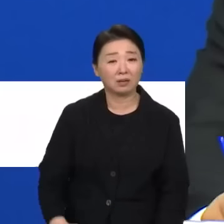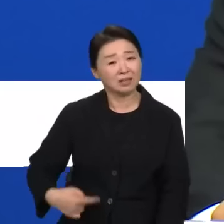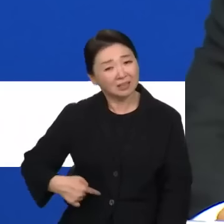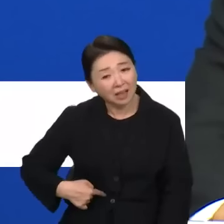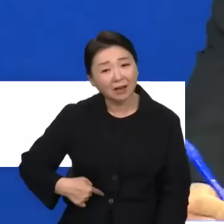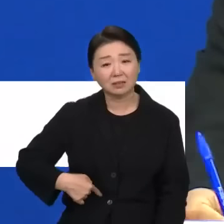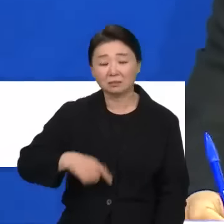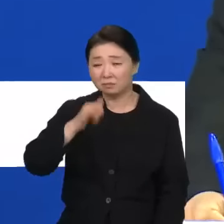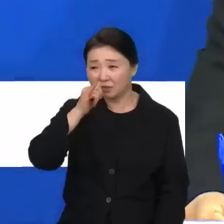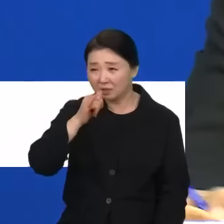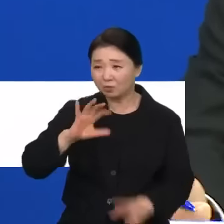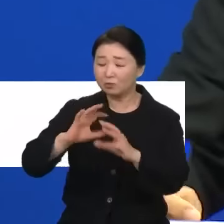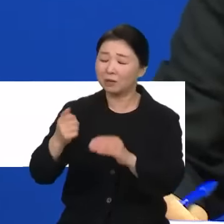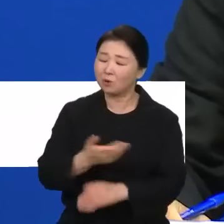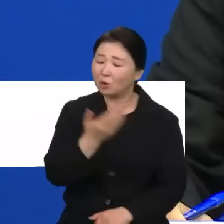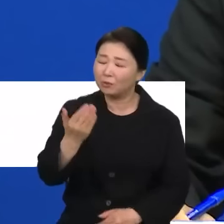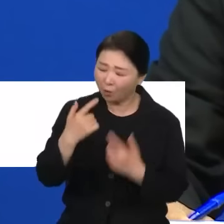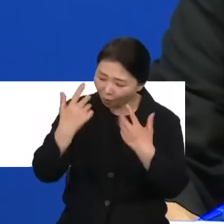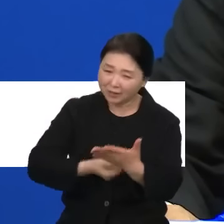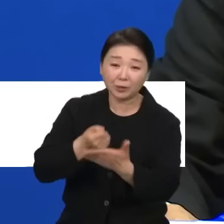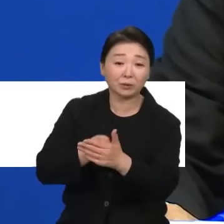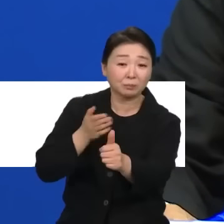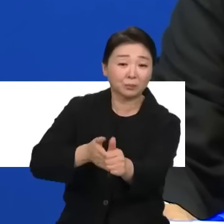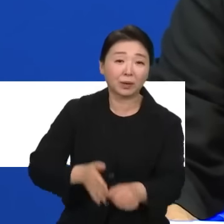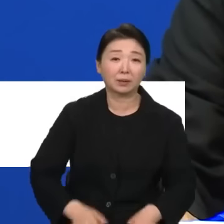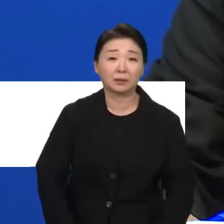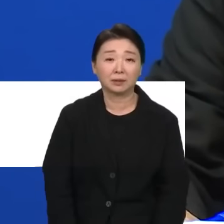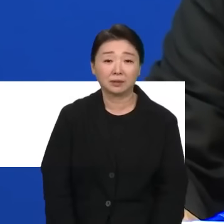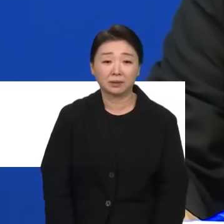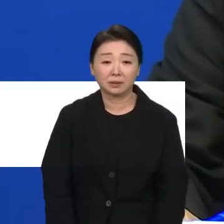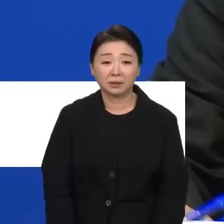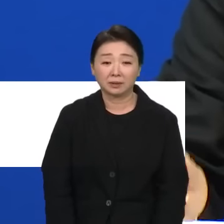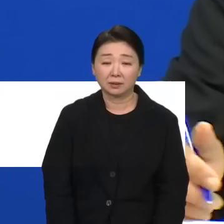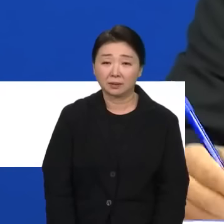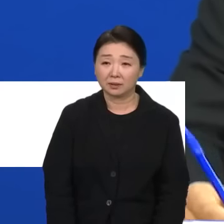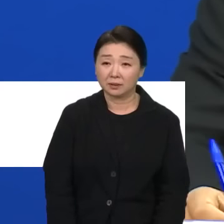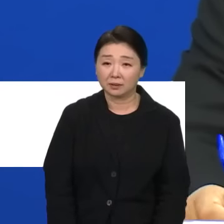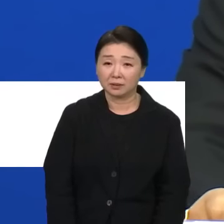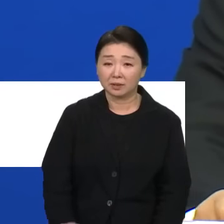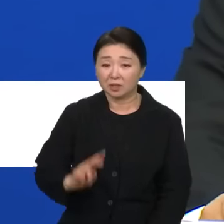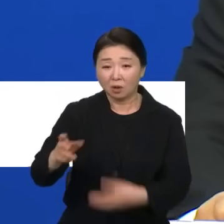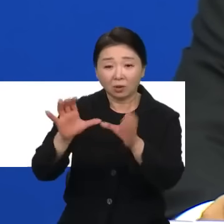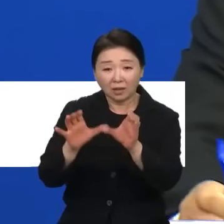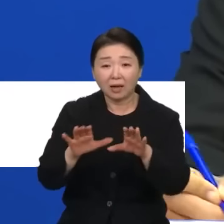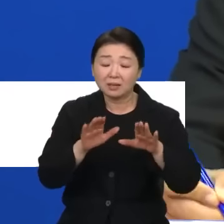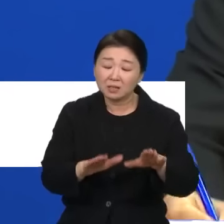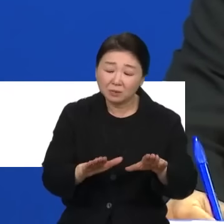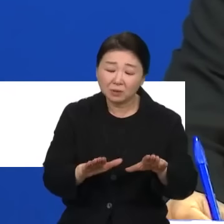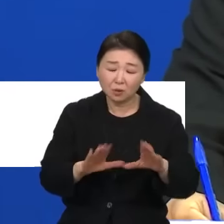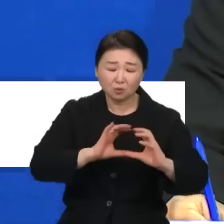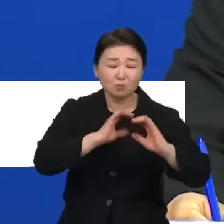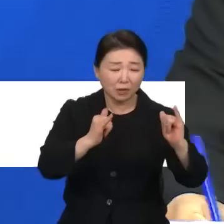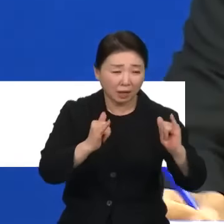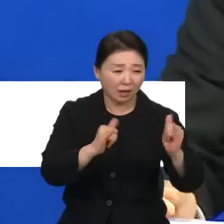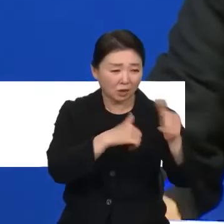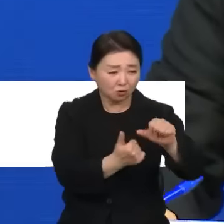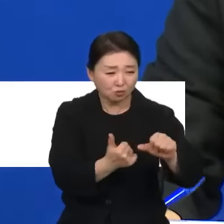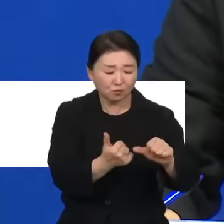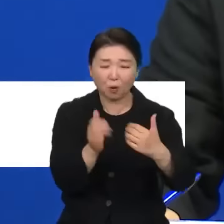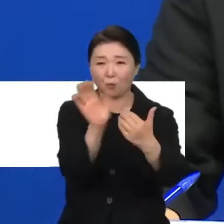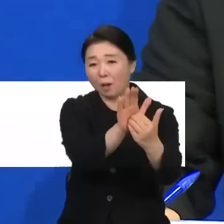국민의힘 의원들의 결단을 촉구합니다. 여당은 이제라도 국민의 죽음을 외면하는 나쁜